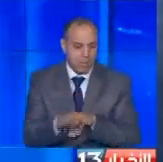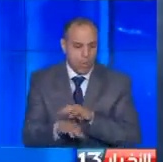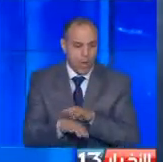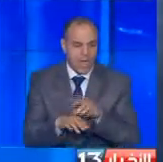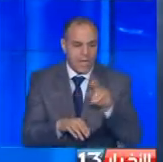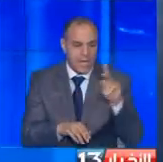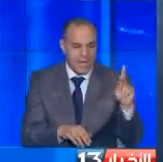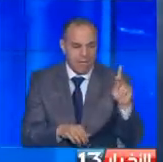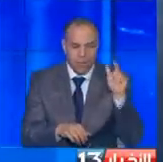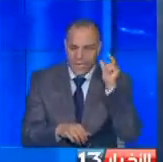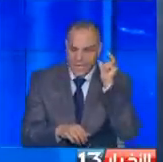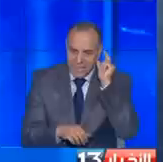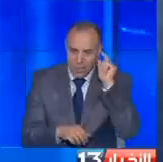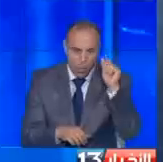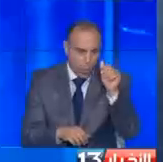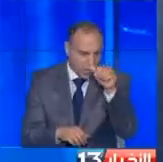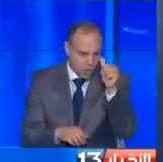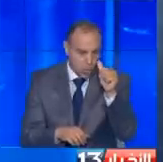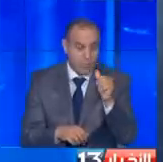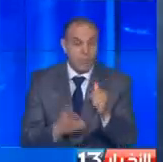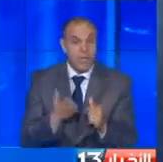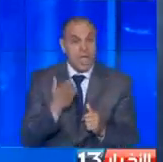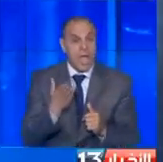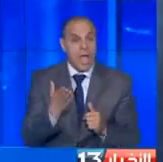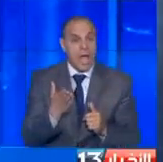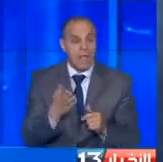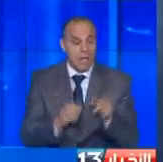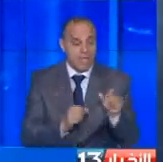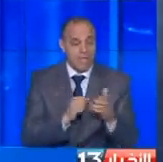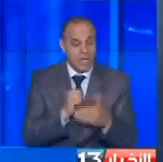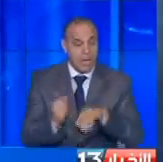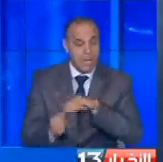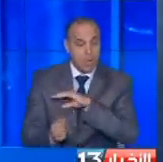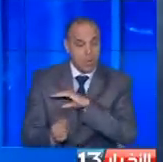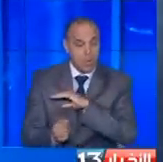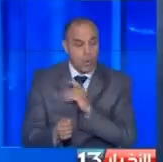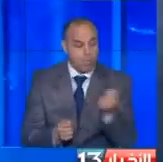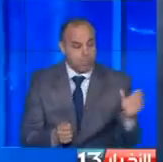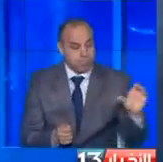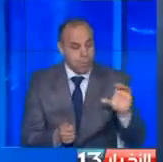بولايتي الكاف والقصرين وجندوبة. الفلاحون ومشرفو